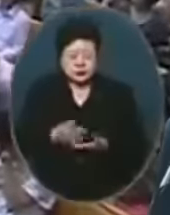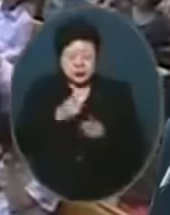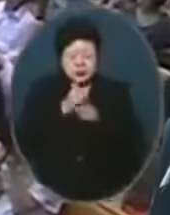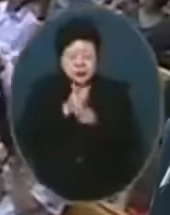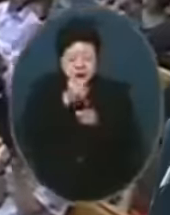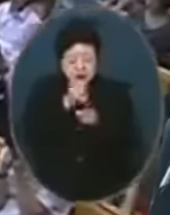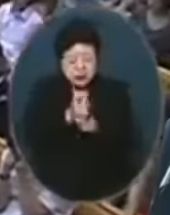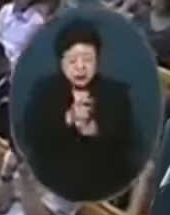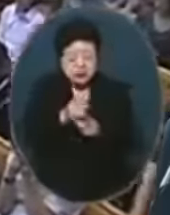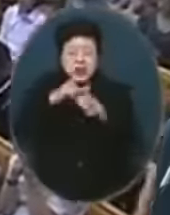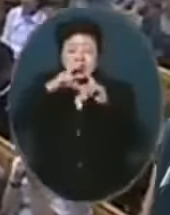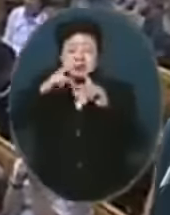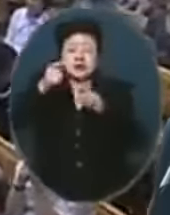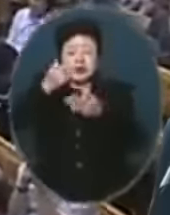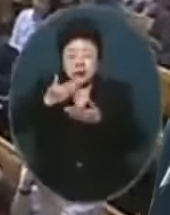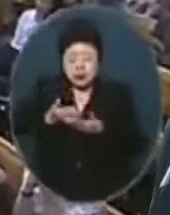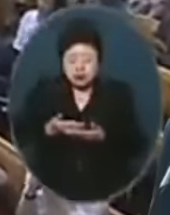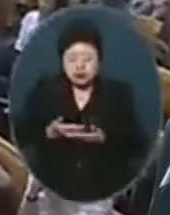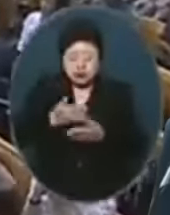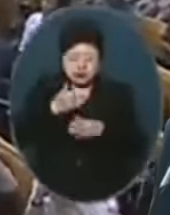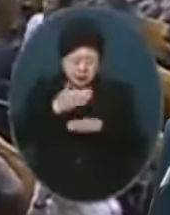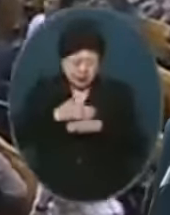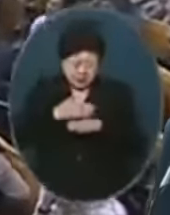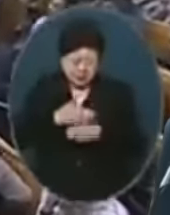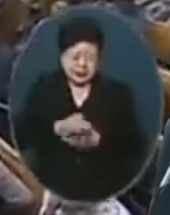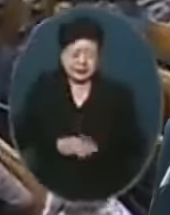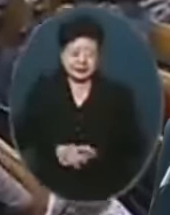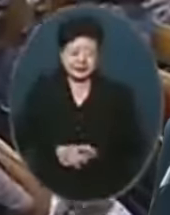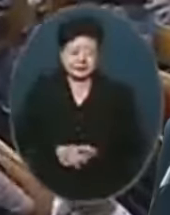승리의 선포를 하게 만들어 주시니 감사합니다.